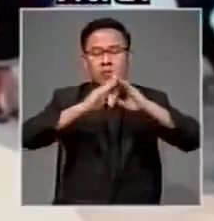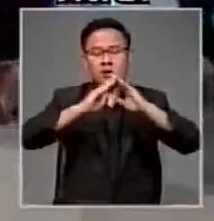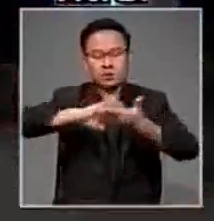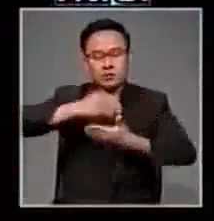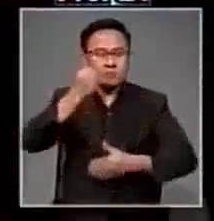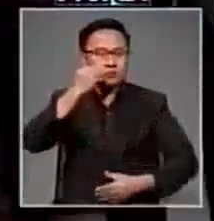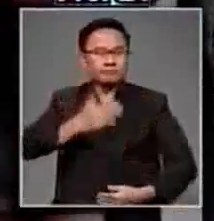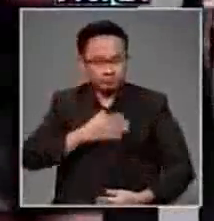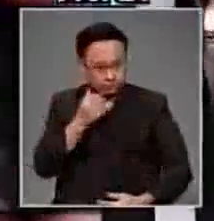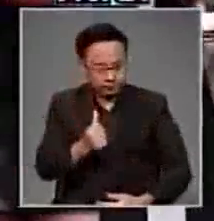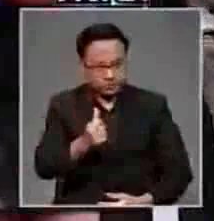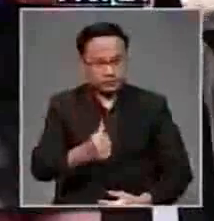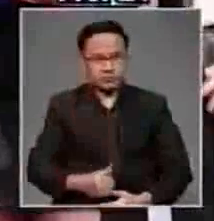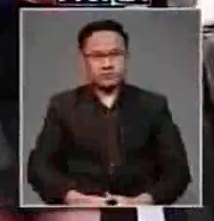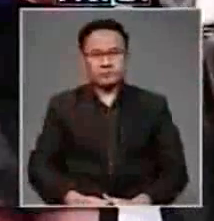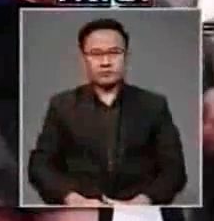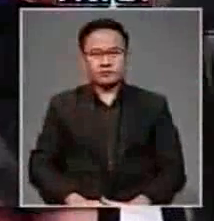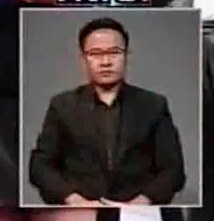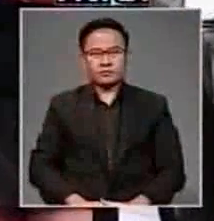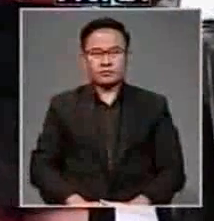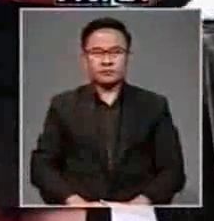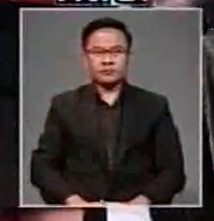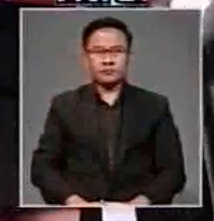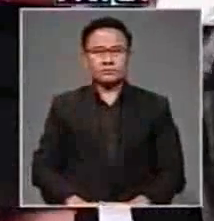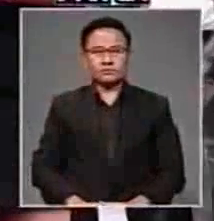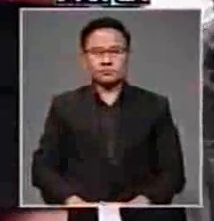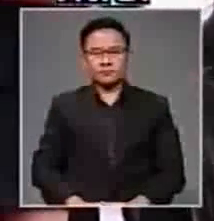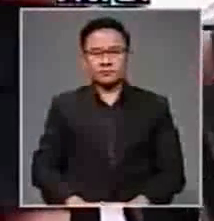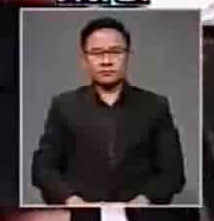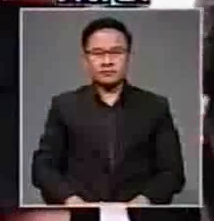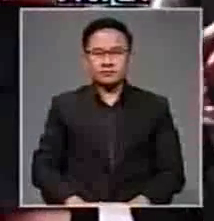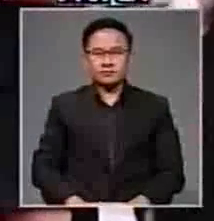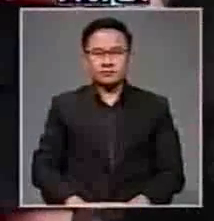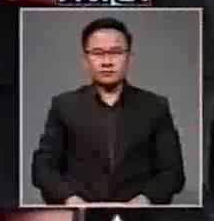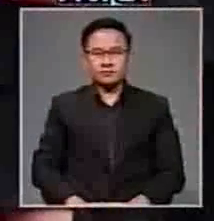กันจนเกิดวันนี้ครับจนได้บ้านได้ทะเบียนบ้านของเราเอง